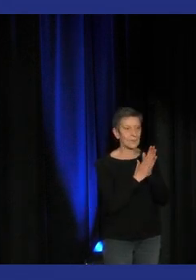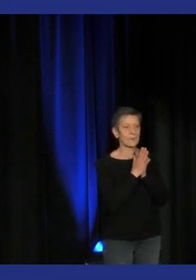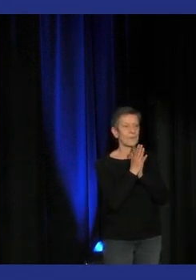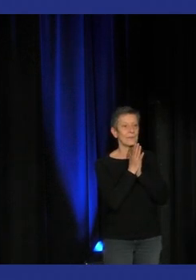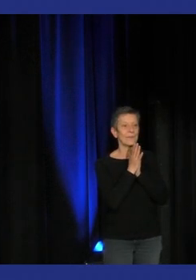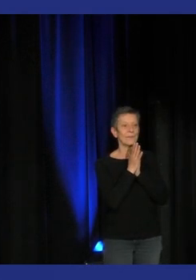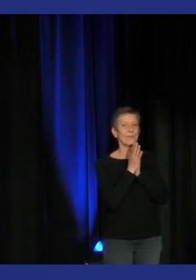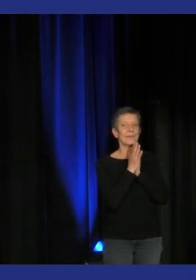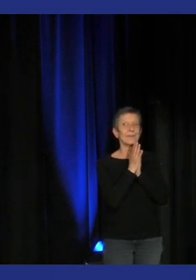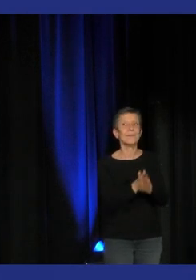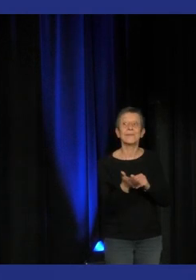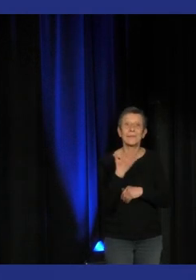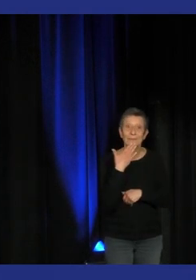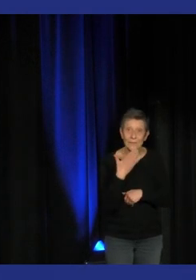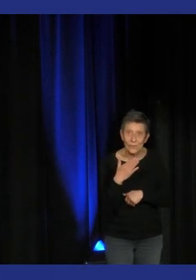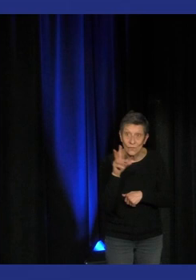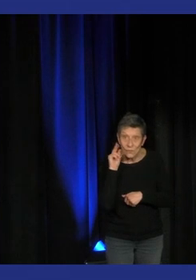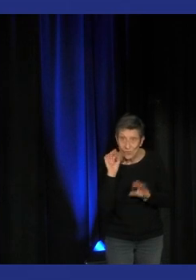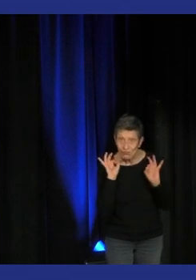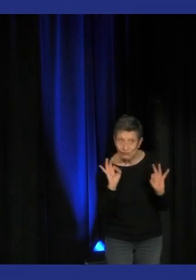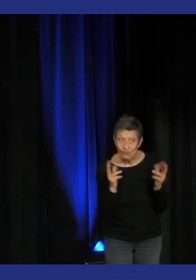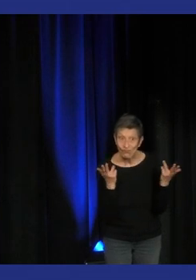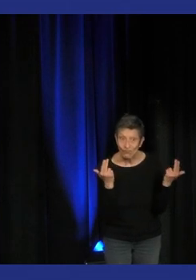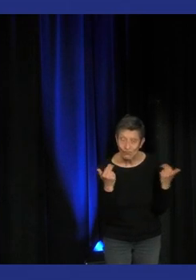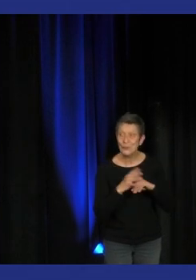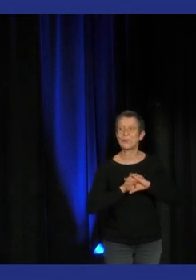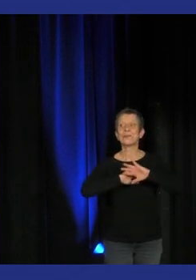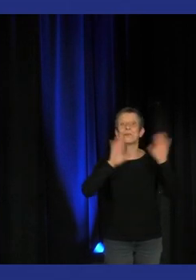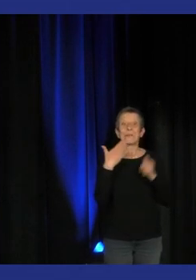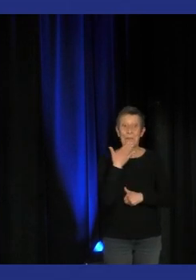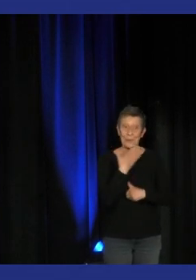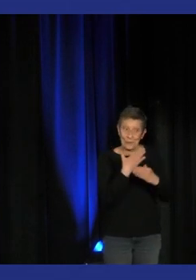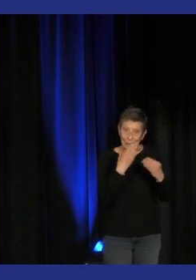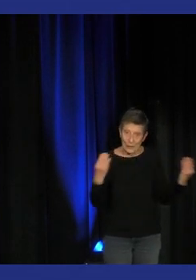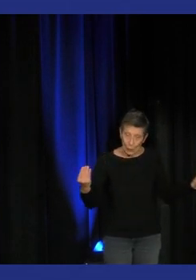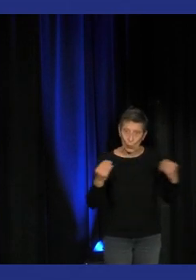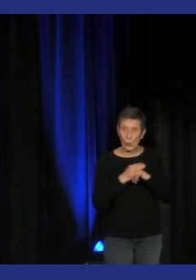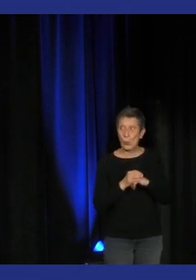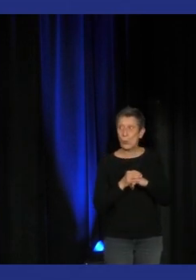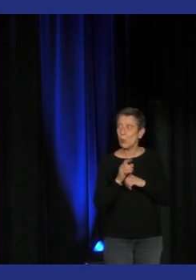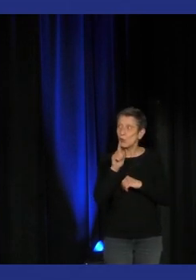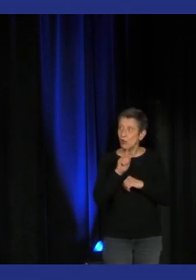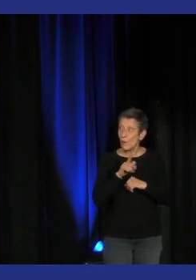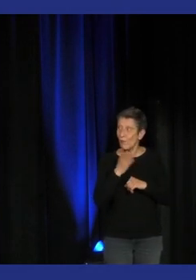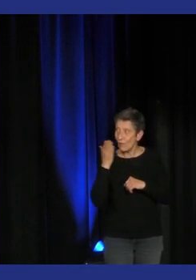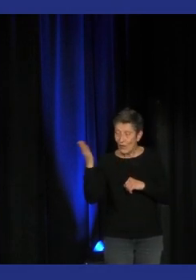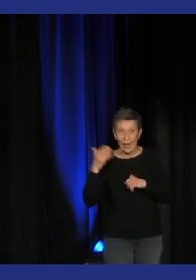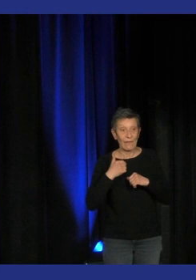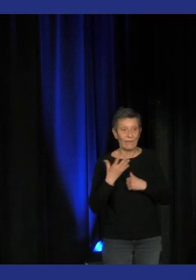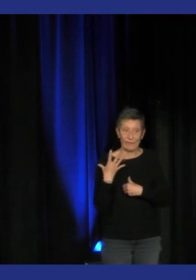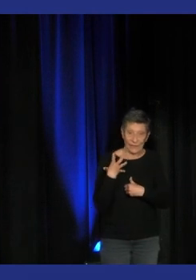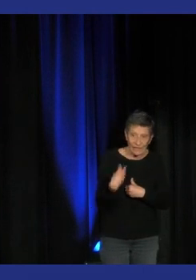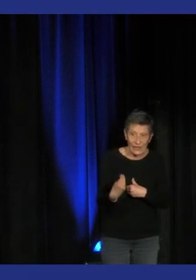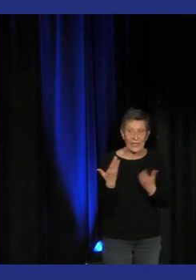Bonsoir, vous m'entendez bien? Ça va? Oui. Bon, merci beaucoup Geneviève pour cette